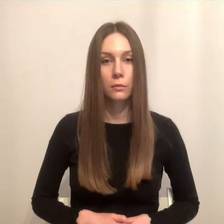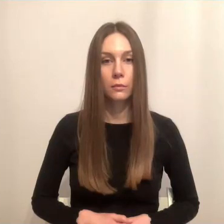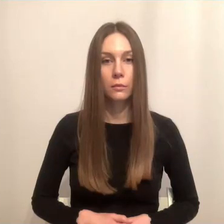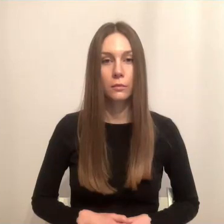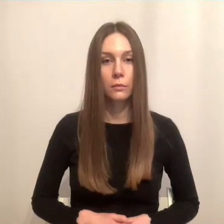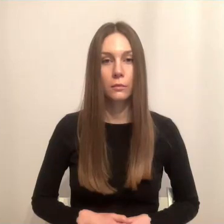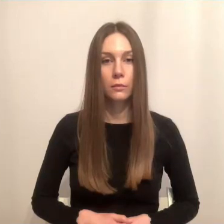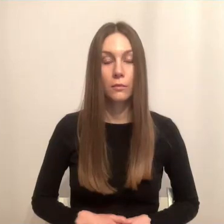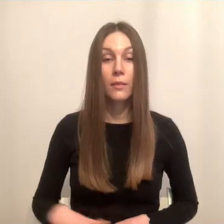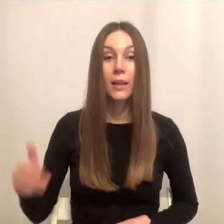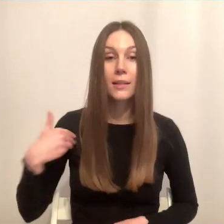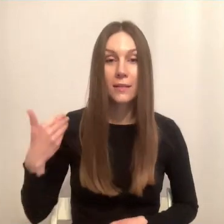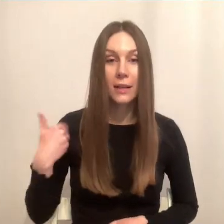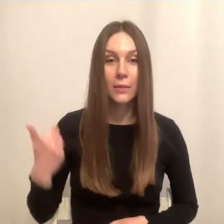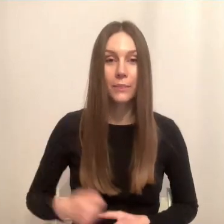Sveiki. Čia